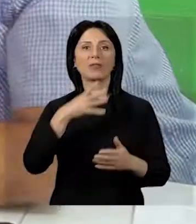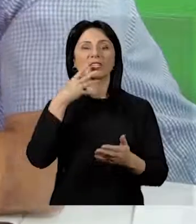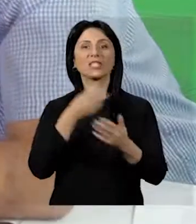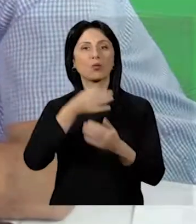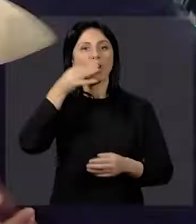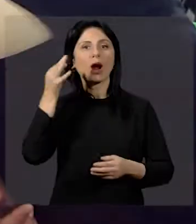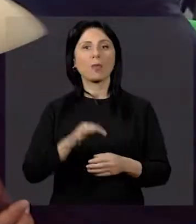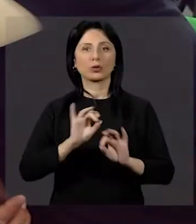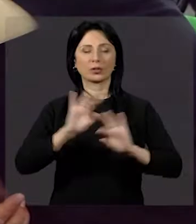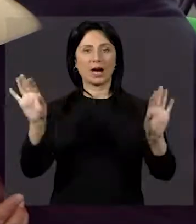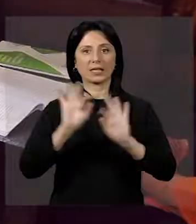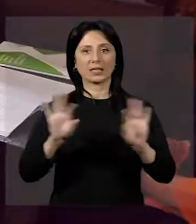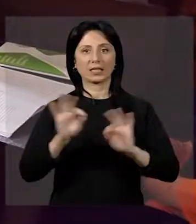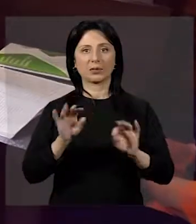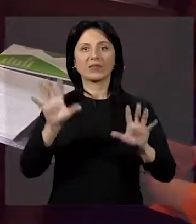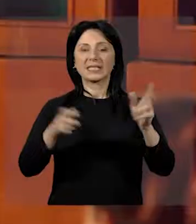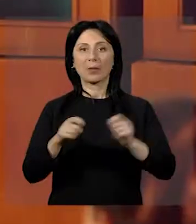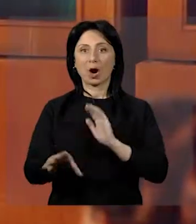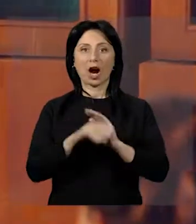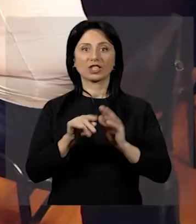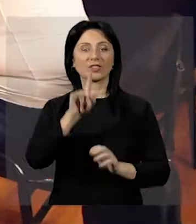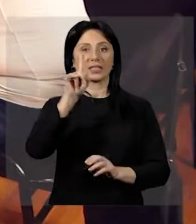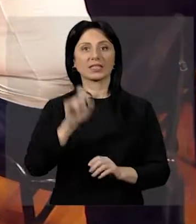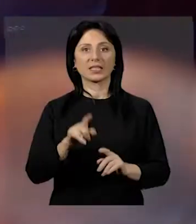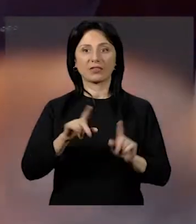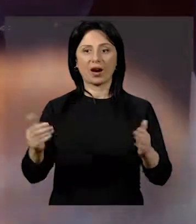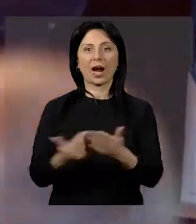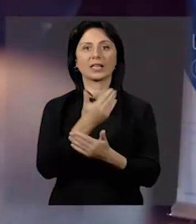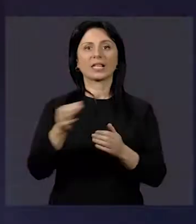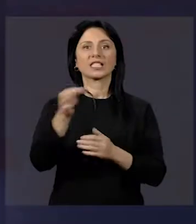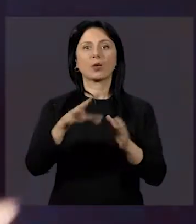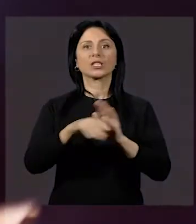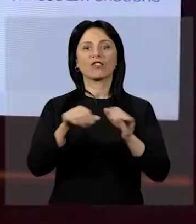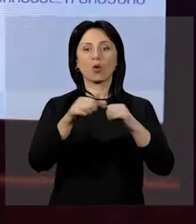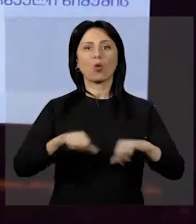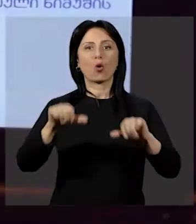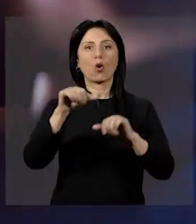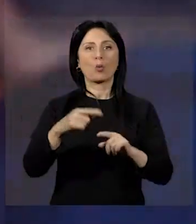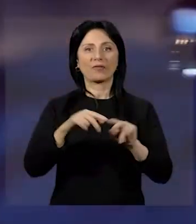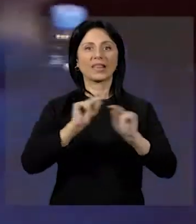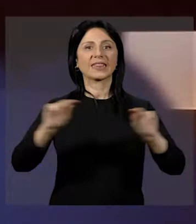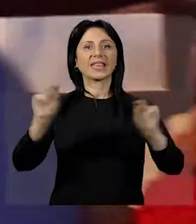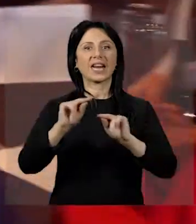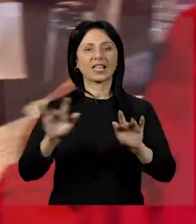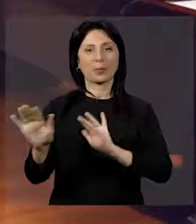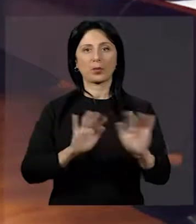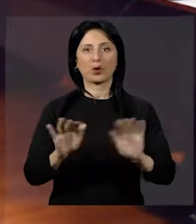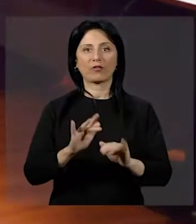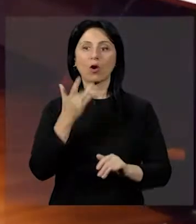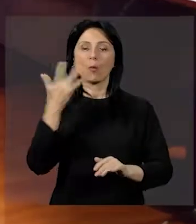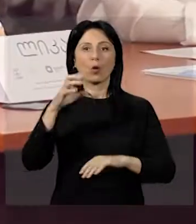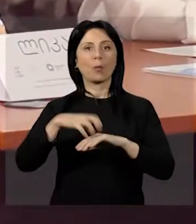սեփական փորձով կիսվելը։ Նախագահական ընտրությունների համար թարմացվեց թաղամասային ընտրական հանձնաժողովների անդամների ուսուցման